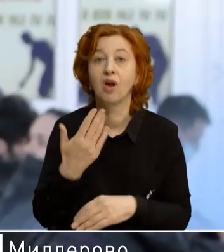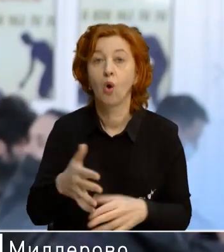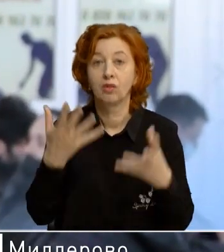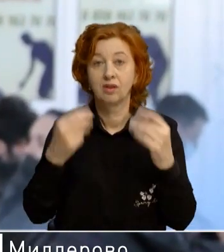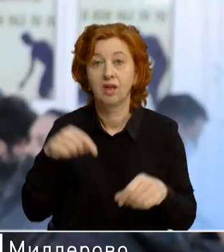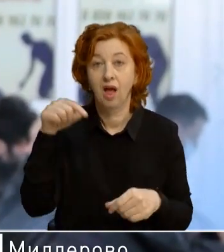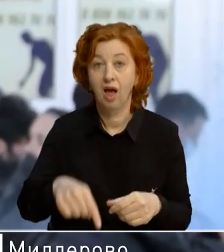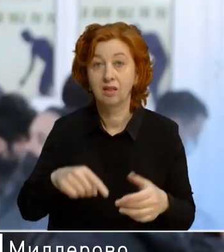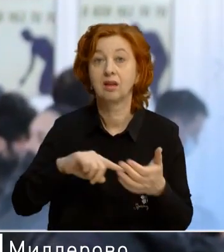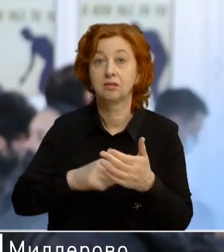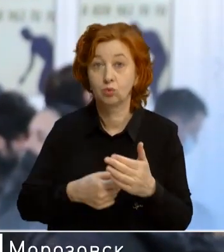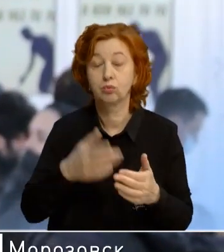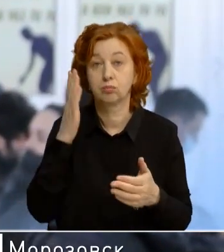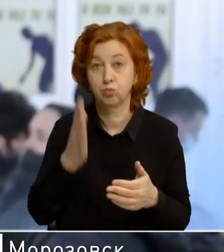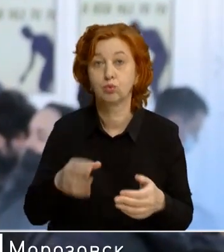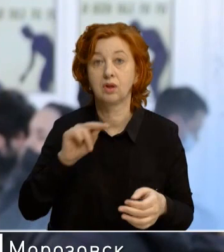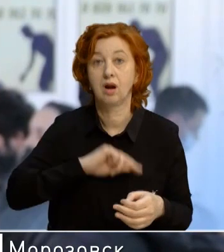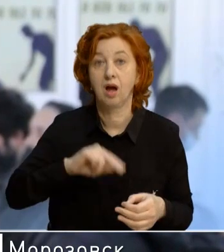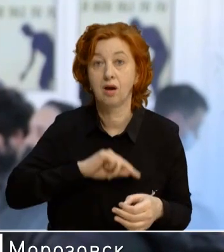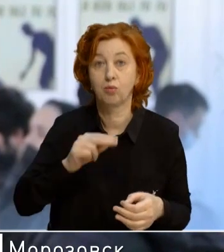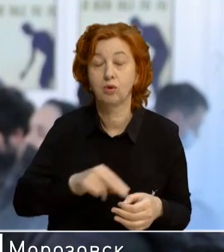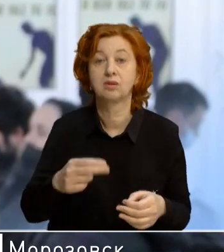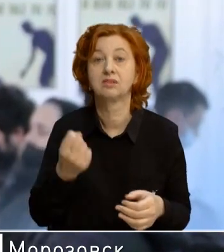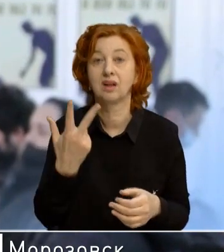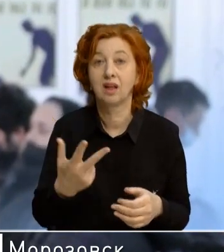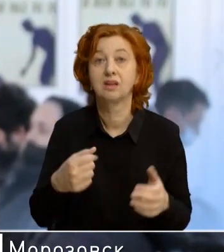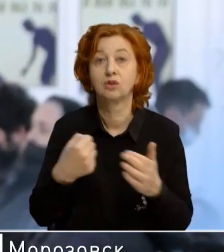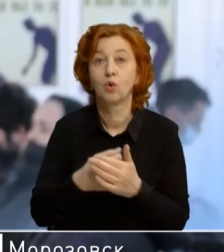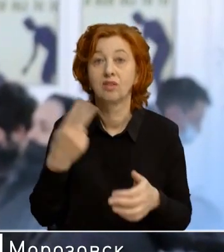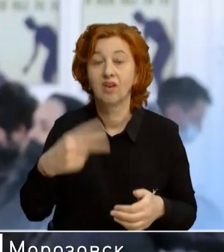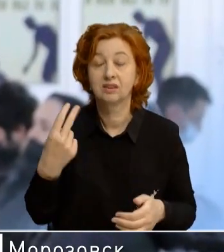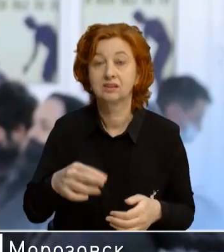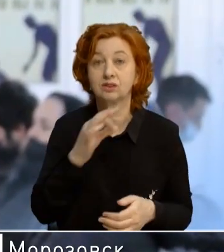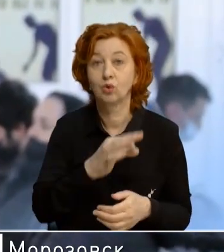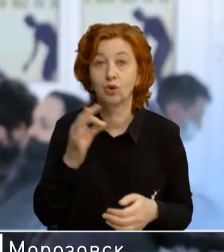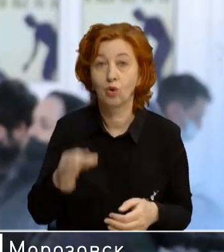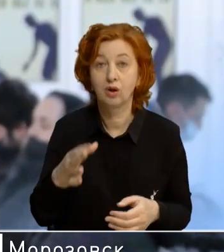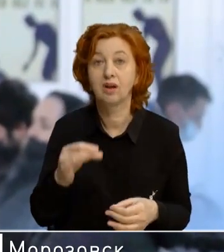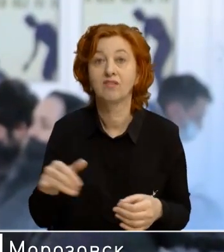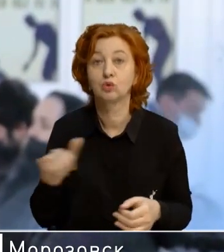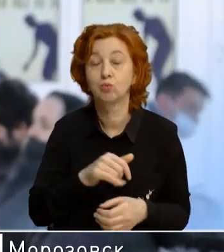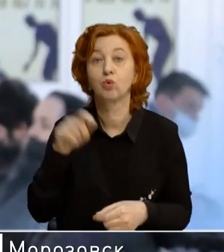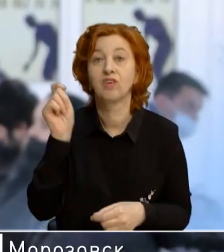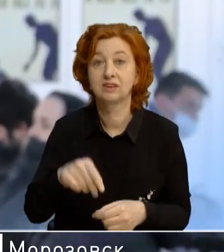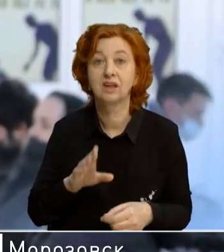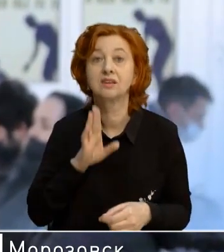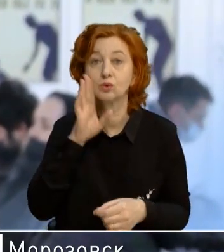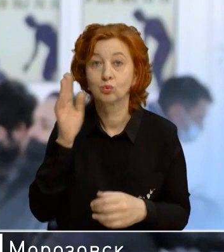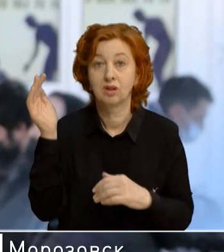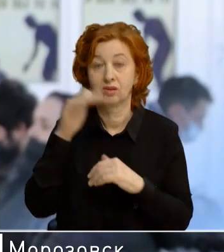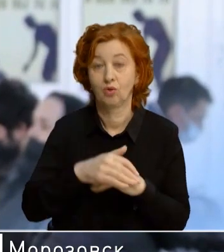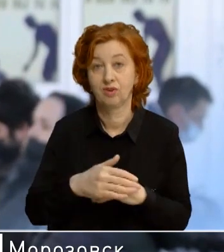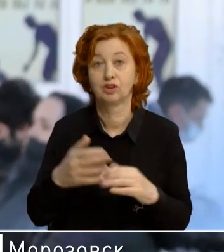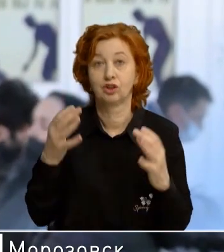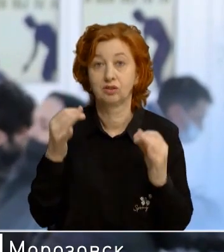Например, этот пункт на главном автовокзале работает с 13:00 до 20:00, а в субботу и воскресенье с 12 часов